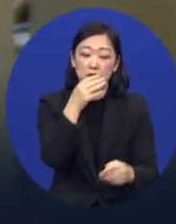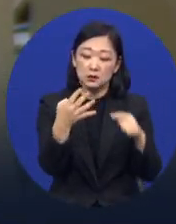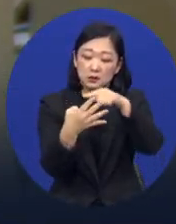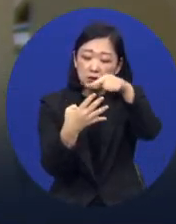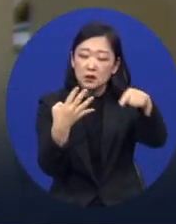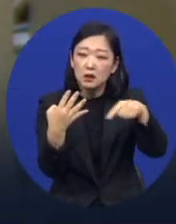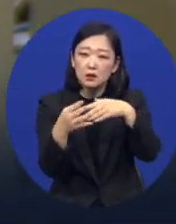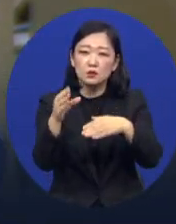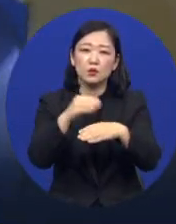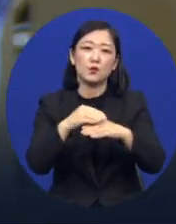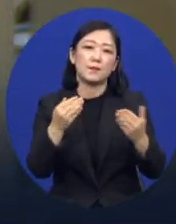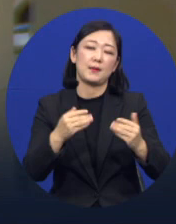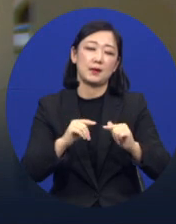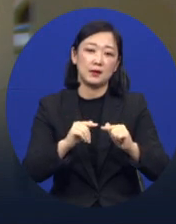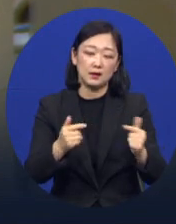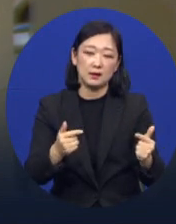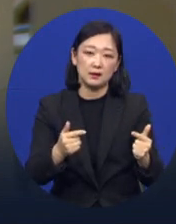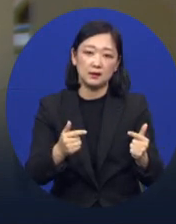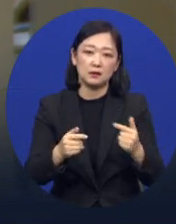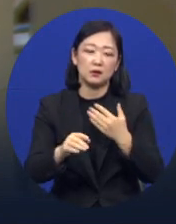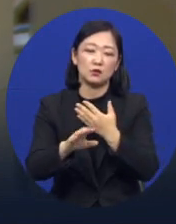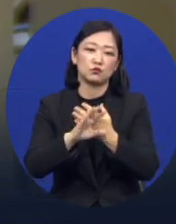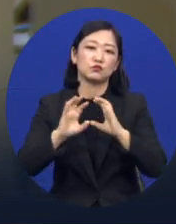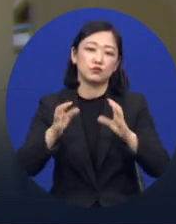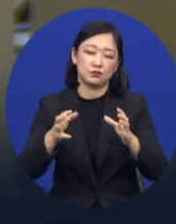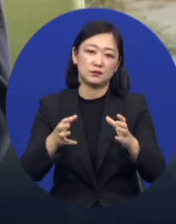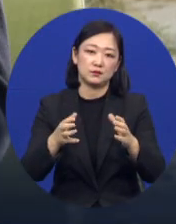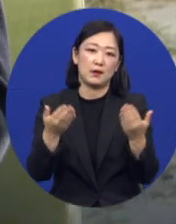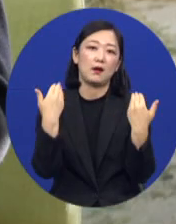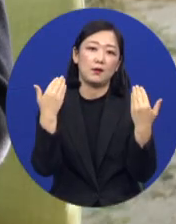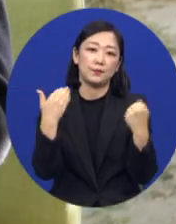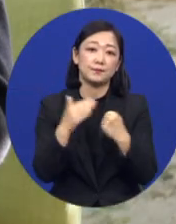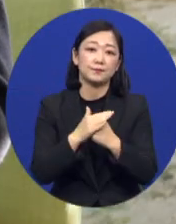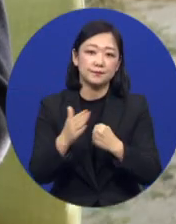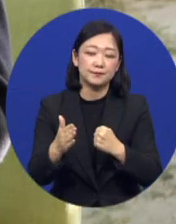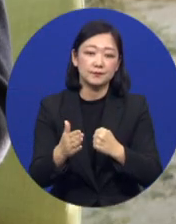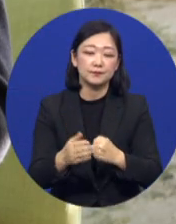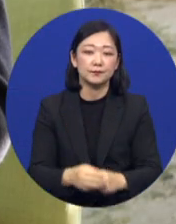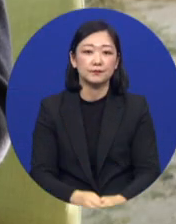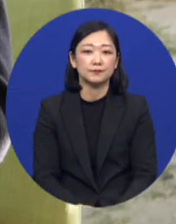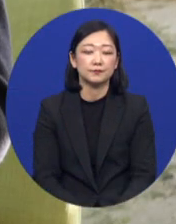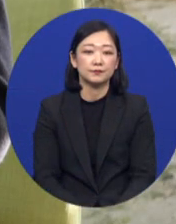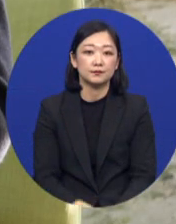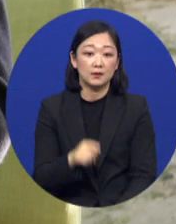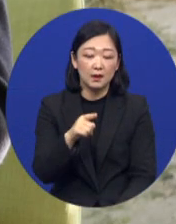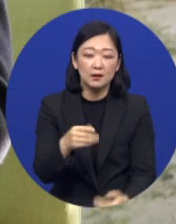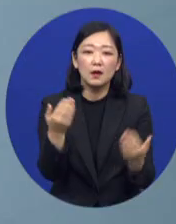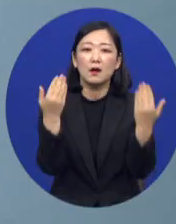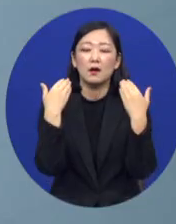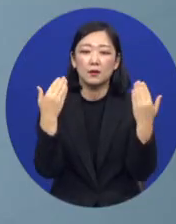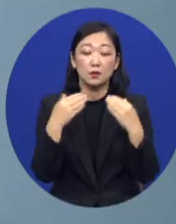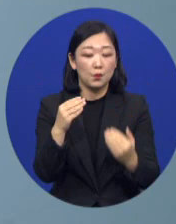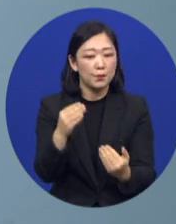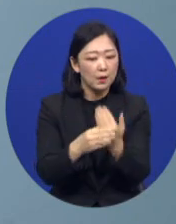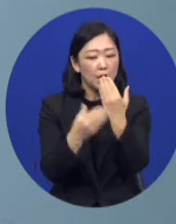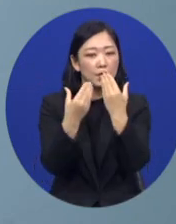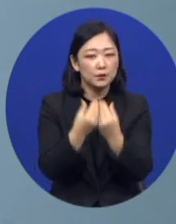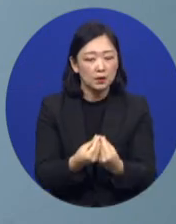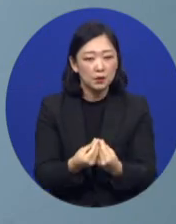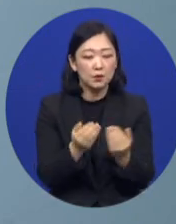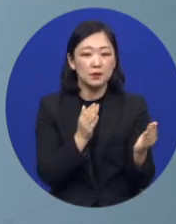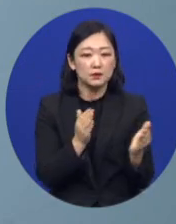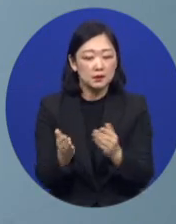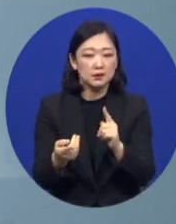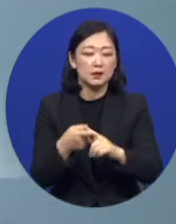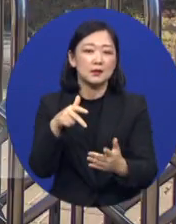가지의 적용을 받지 않는 게 국제학교여서 제주 MBC는 해당 학교 측에 사고 경위와 대응 등에